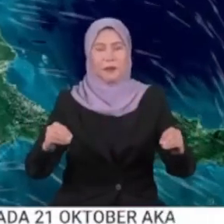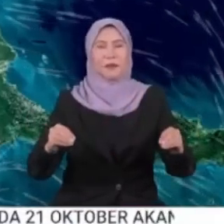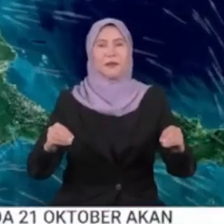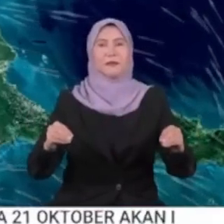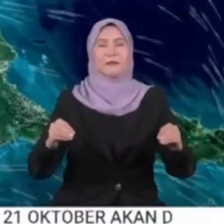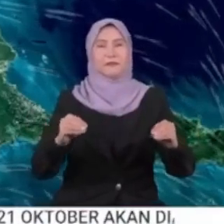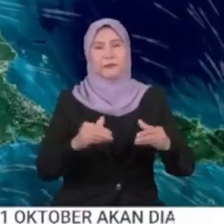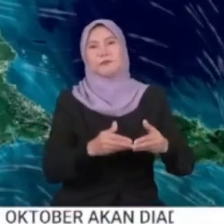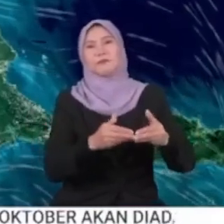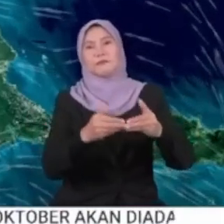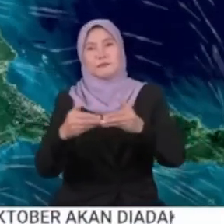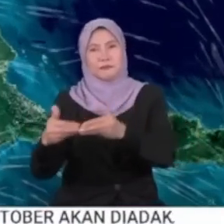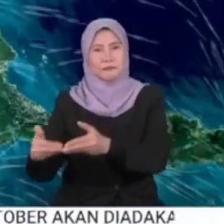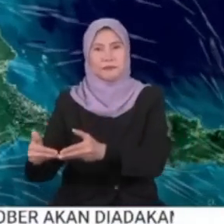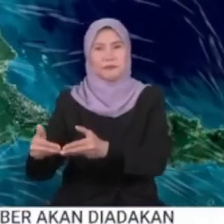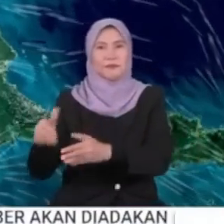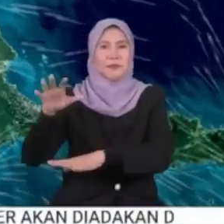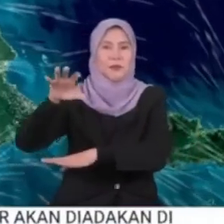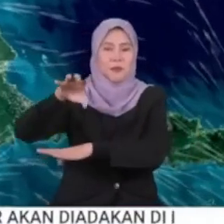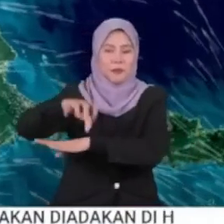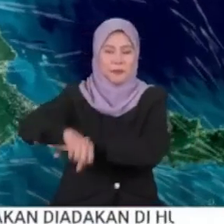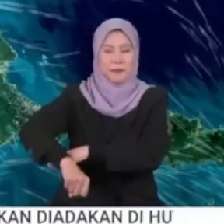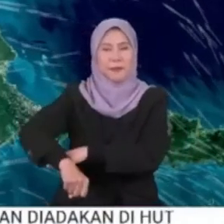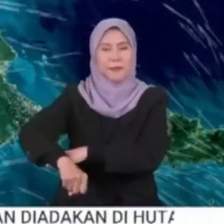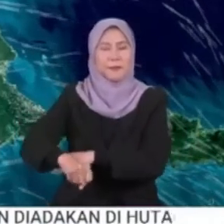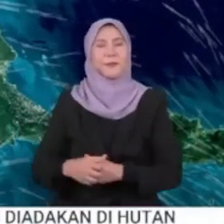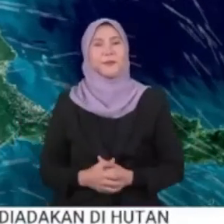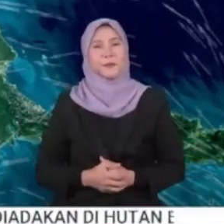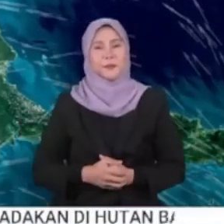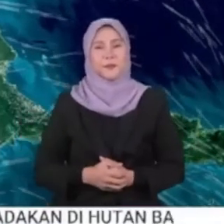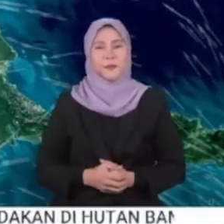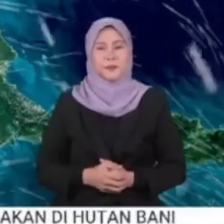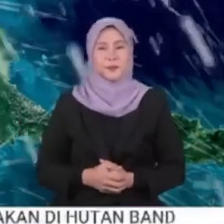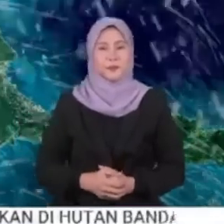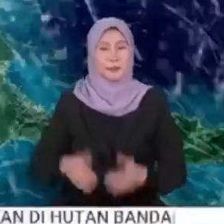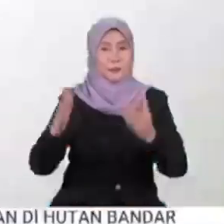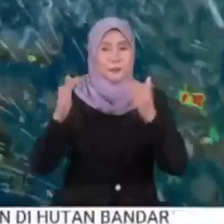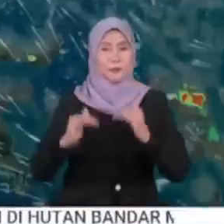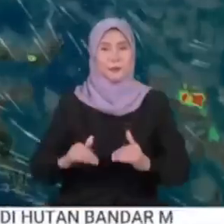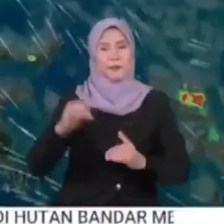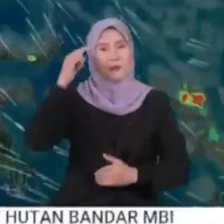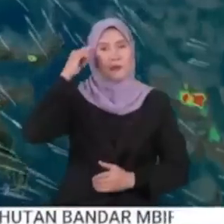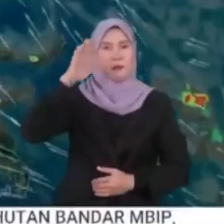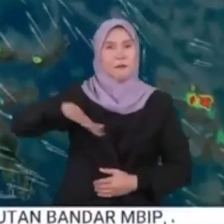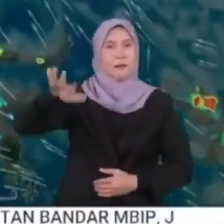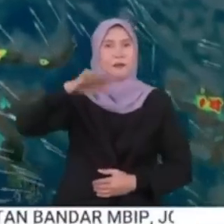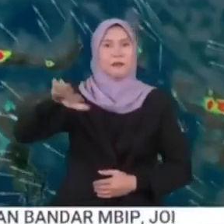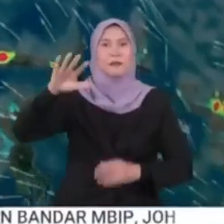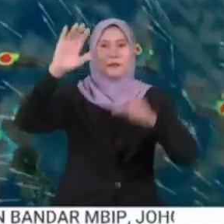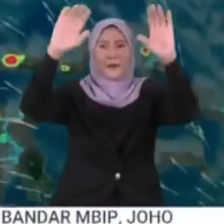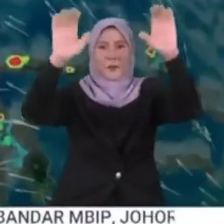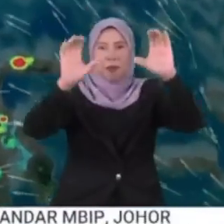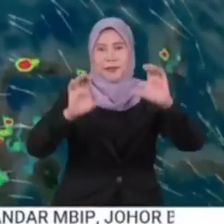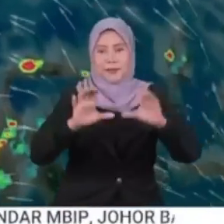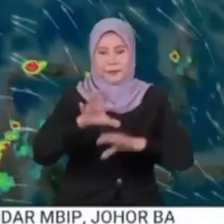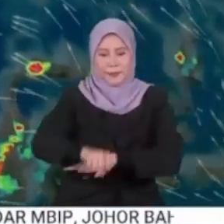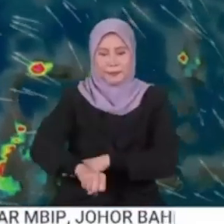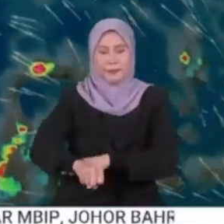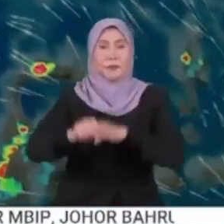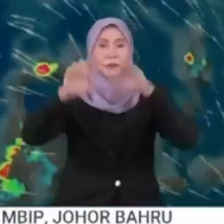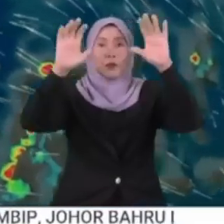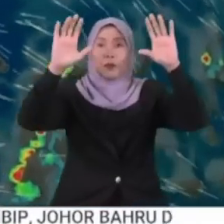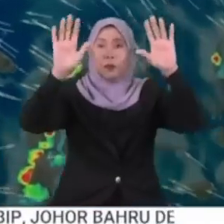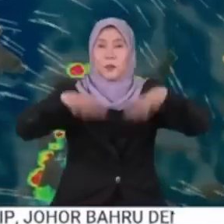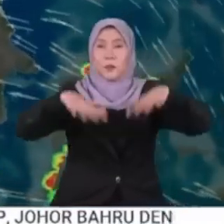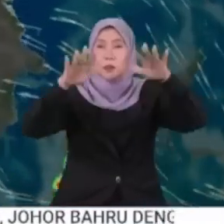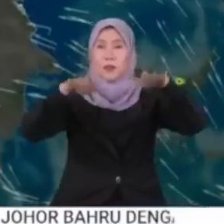jangkakan boleh berlarutan sehingga ke awal malam nanti. Baik, kita teruskan dengan melihat ramalan cuaca di sebelah malam. Untuk keadaan hujan pada